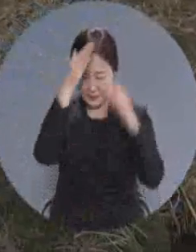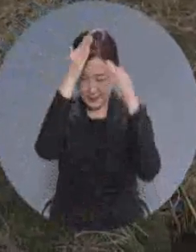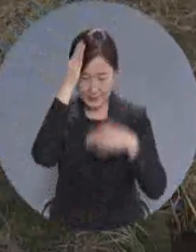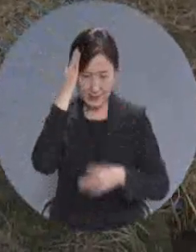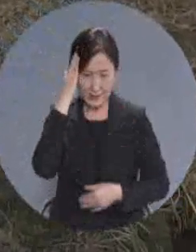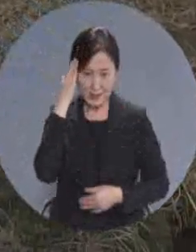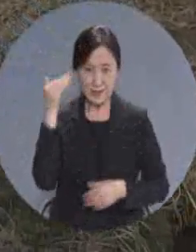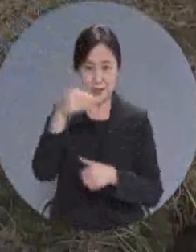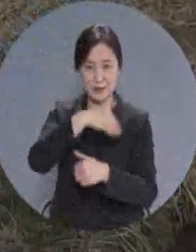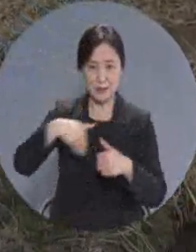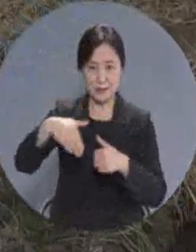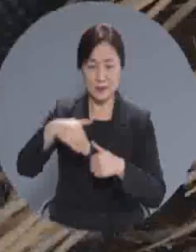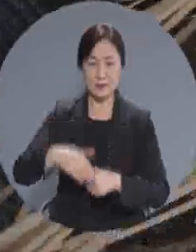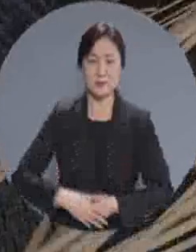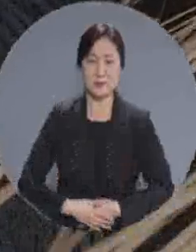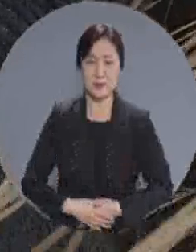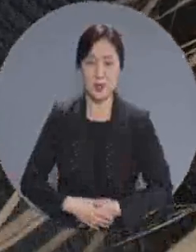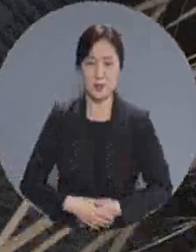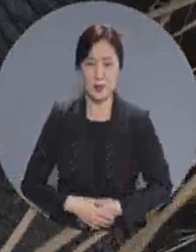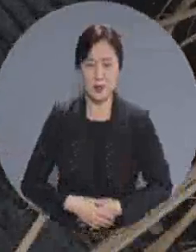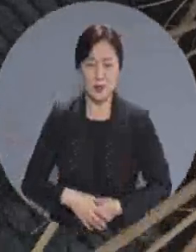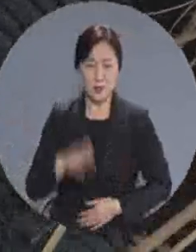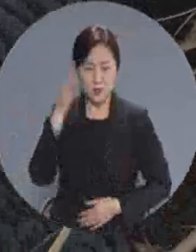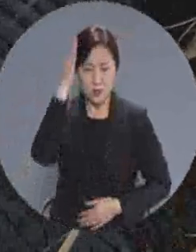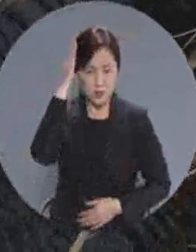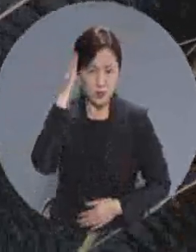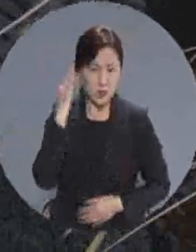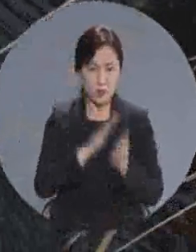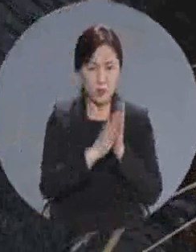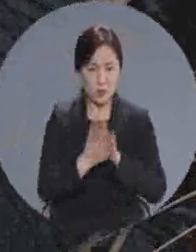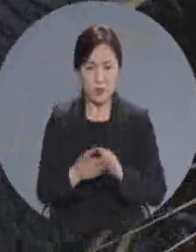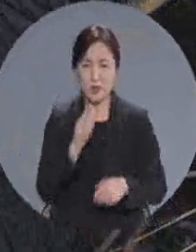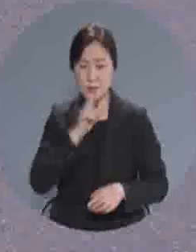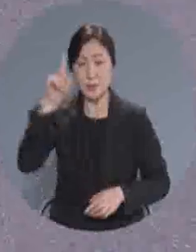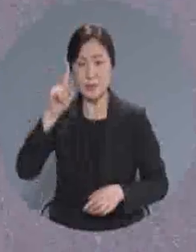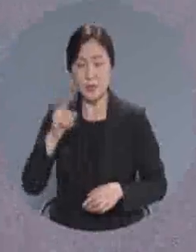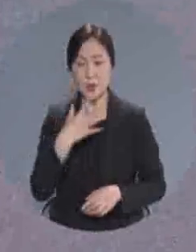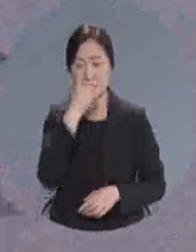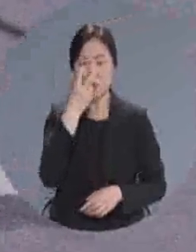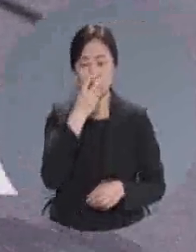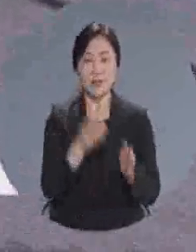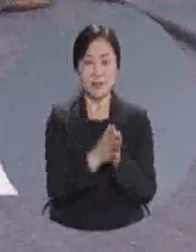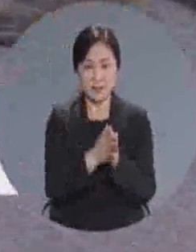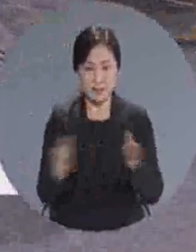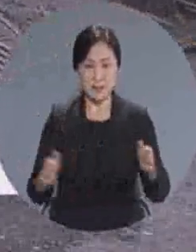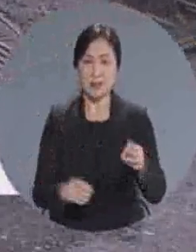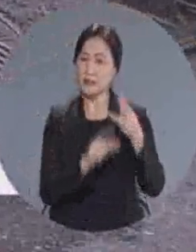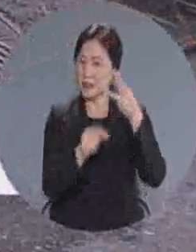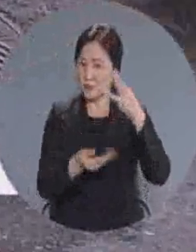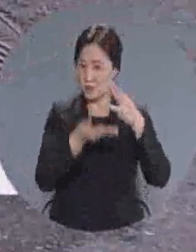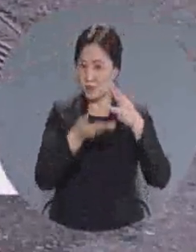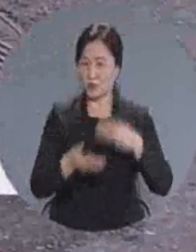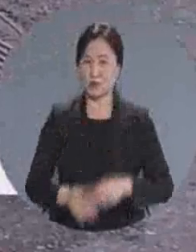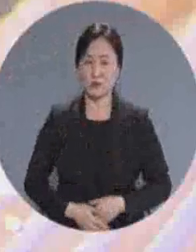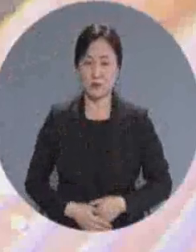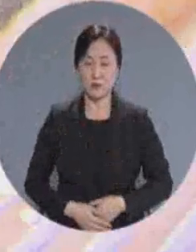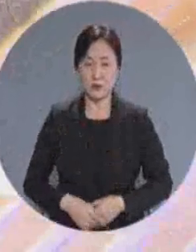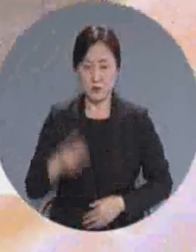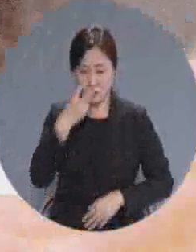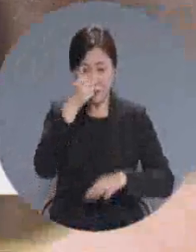폐수가 유입된다는 신고가 접수돼 순천시가 조사에 나선 건 이달 초. 그런데 조사 결과 검은 물은